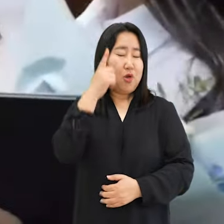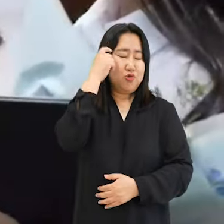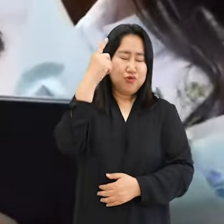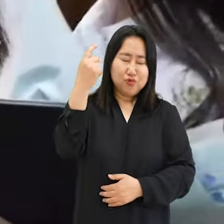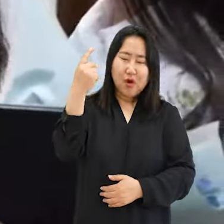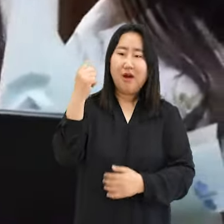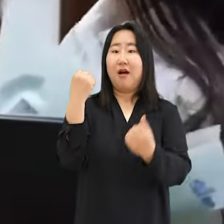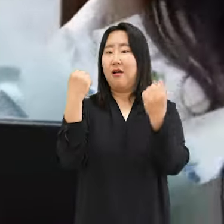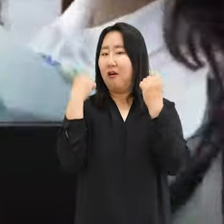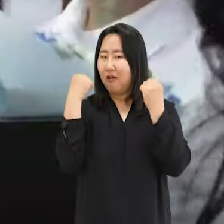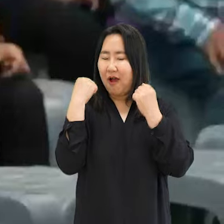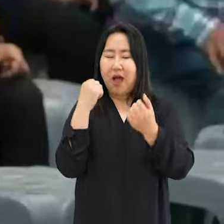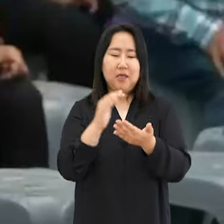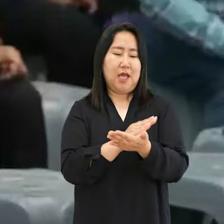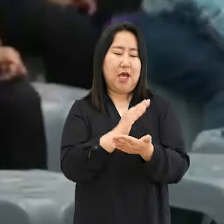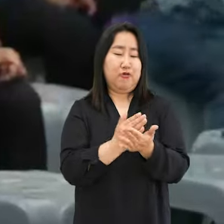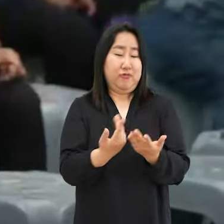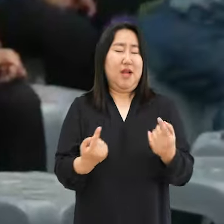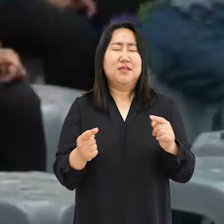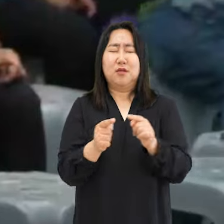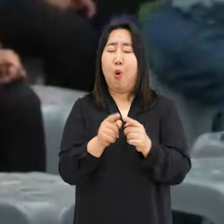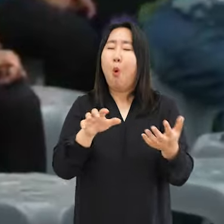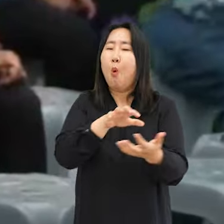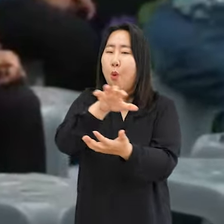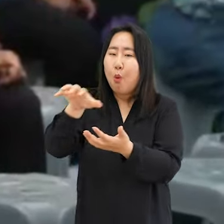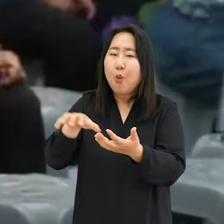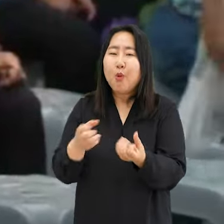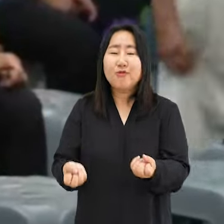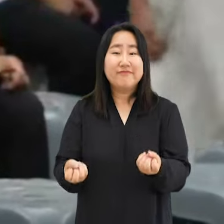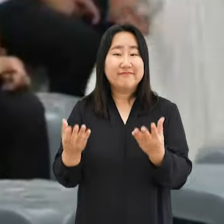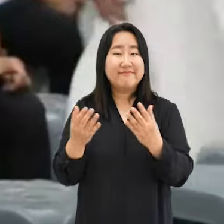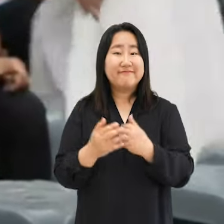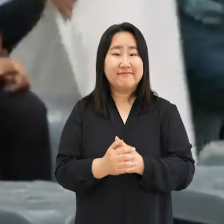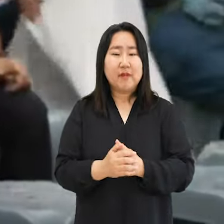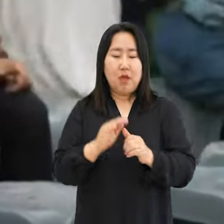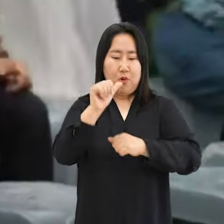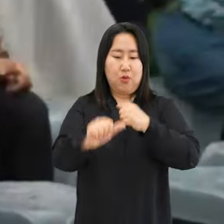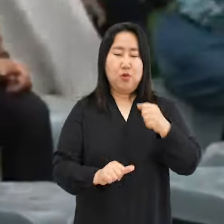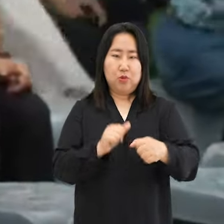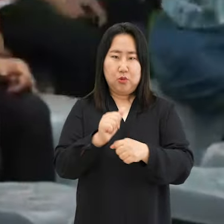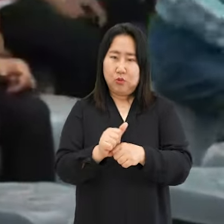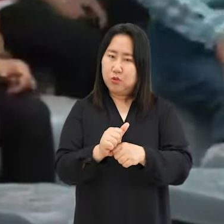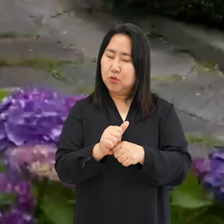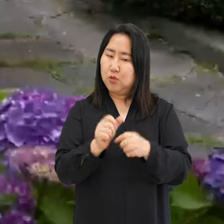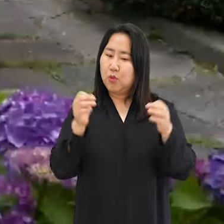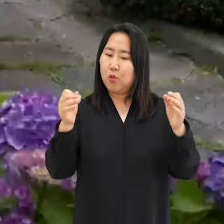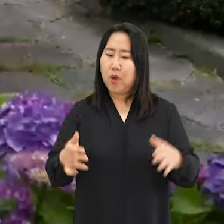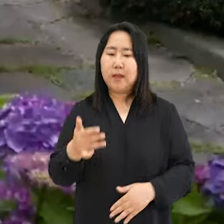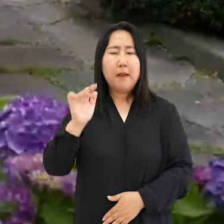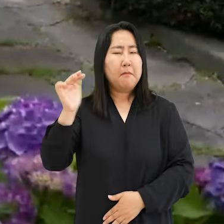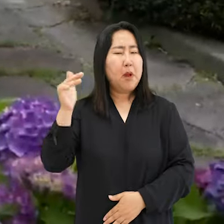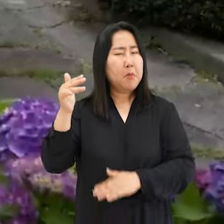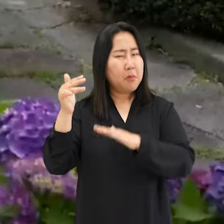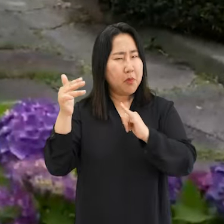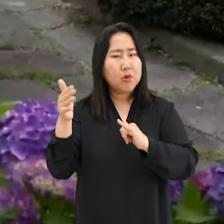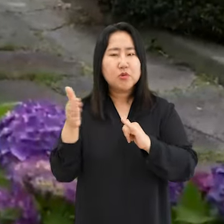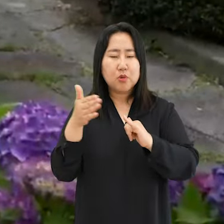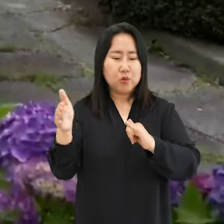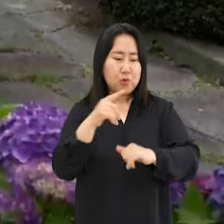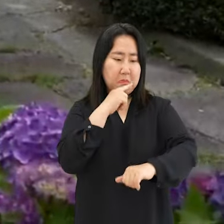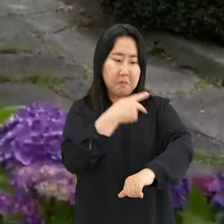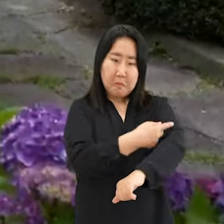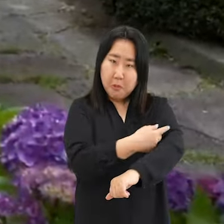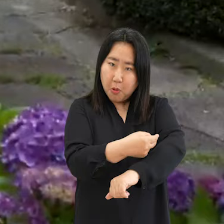이처럼 추억과 건강, 나눔까지 더해진 뜻깊은 행사였는데요. 지난 5년간 800명 가까이 헌혈에